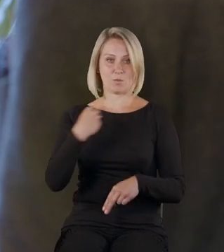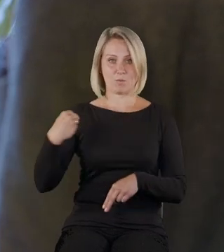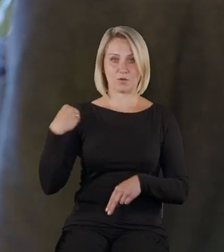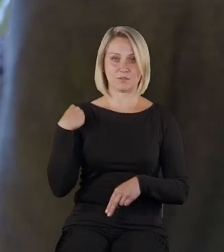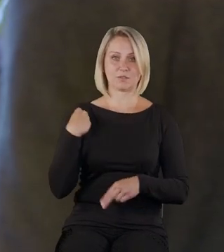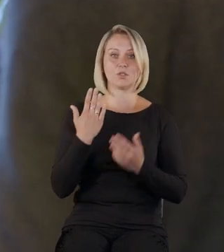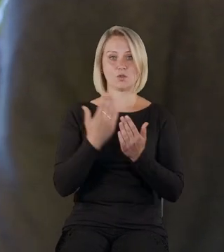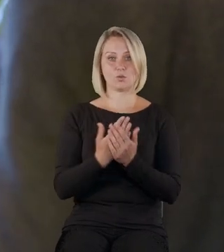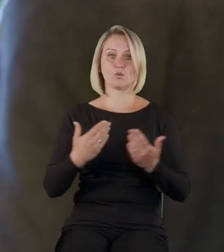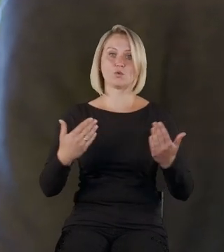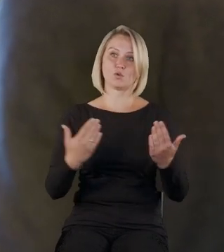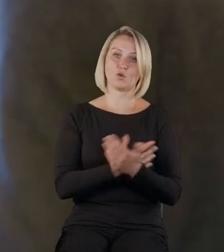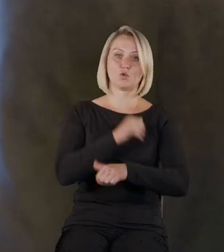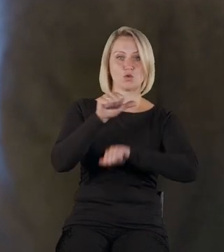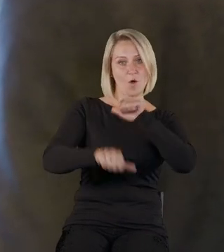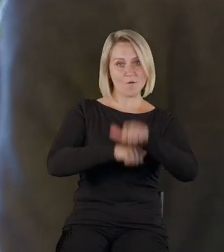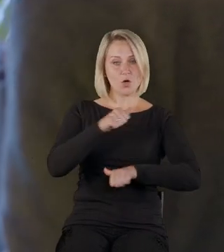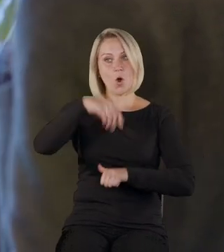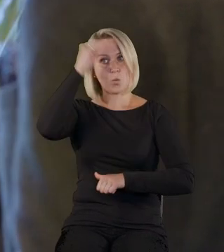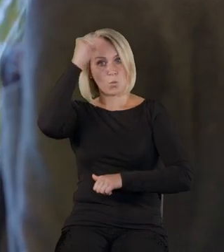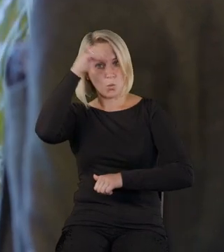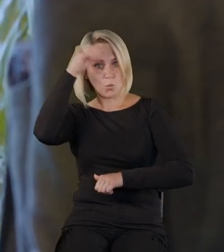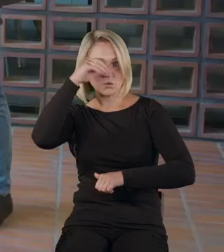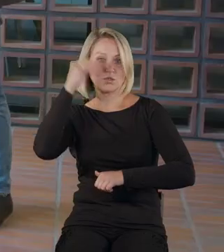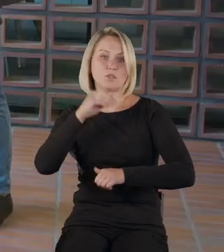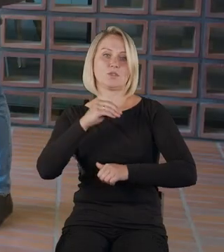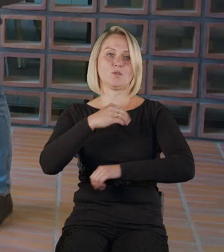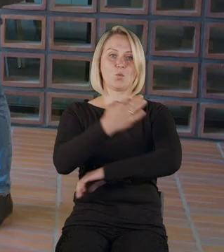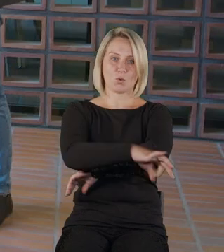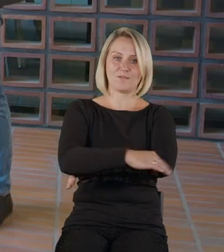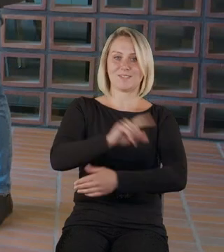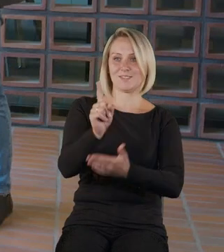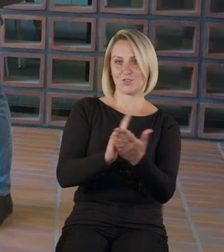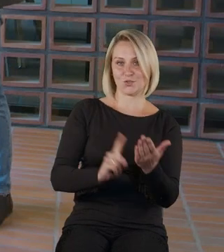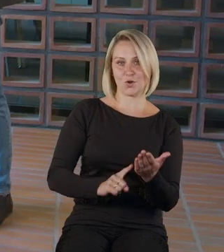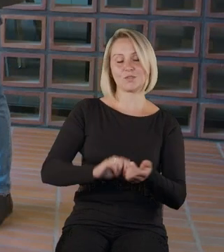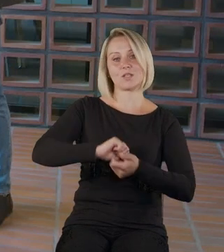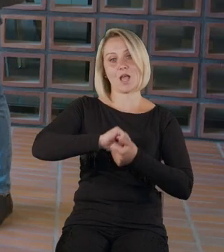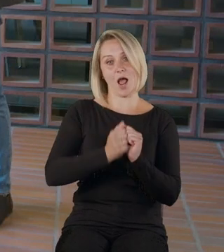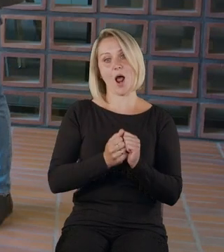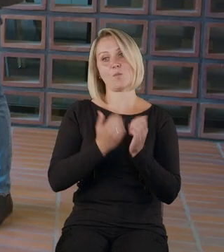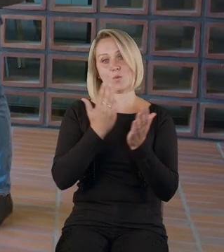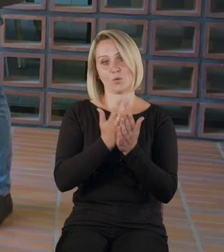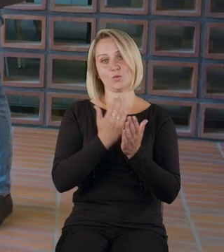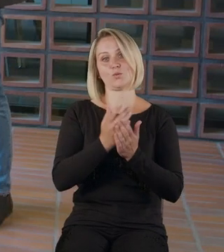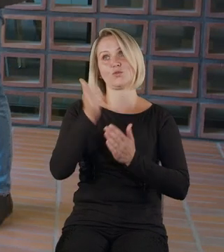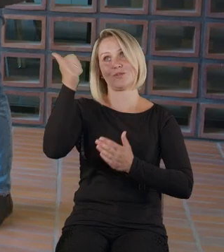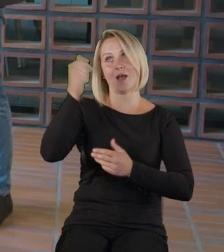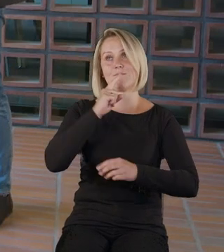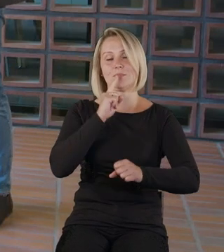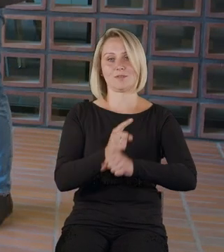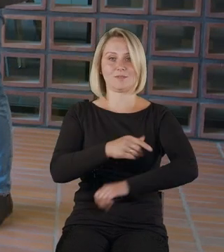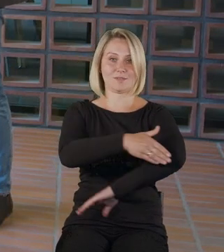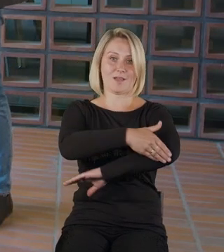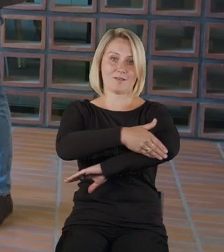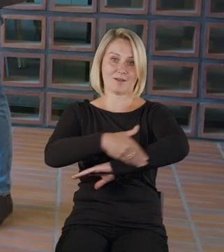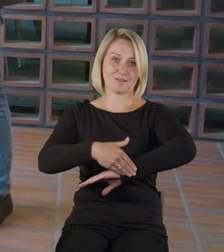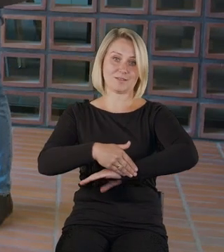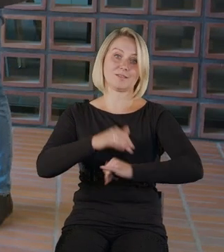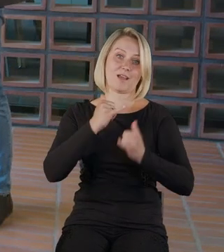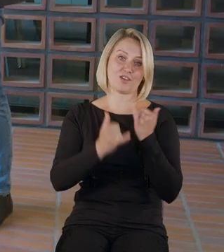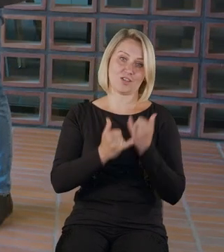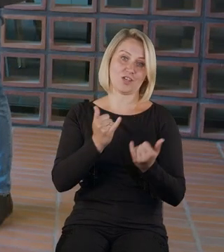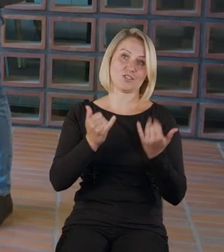zaczynają kolejny rok akademicki na Uniwersytecie Śląskim albo już na uczelni zagranicznej, jeżeli